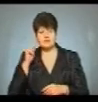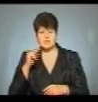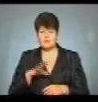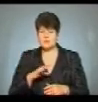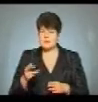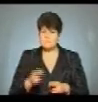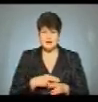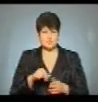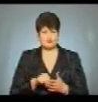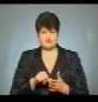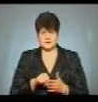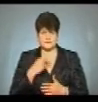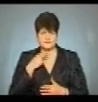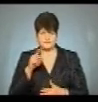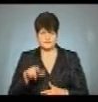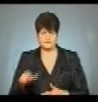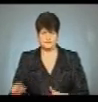участі засуджених та ув'язнених.